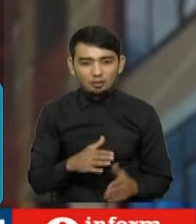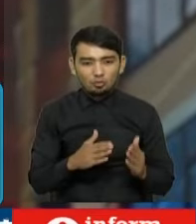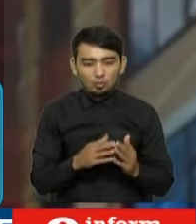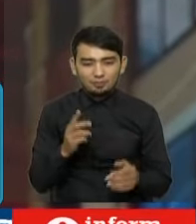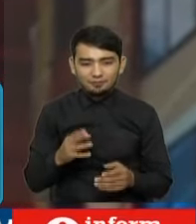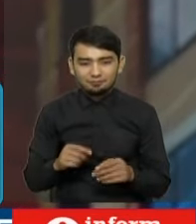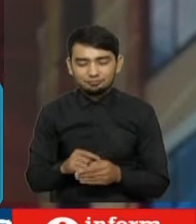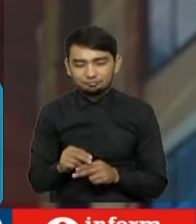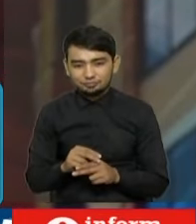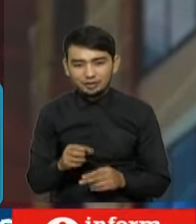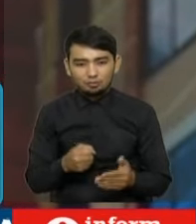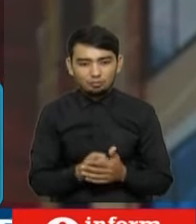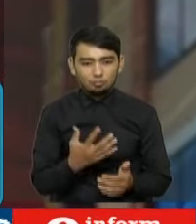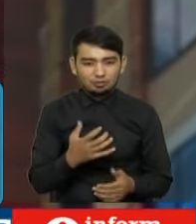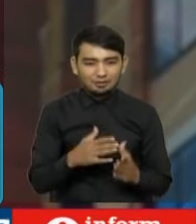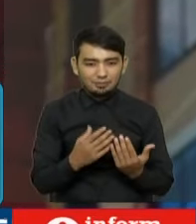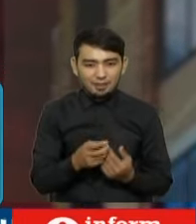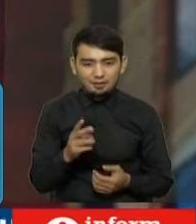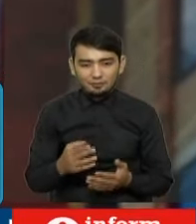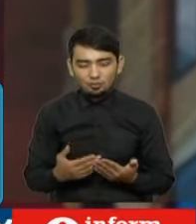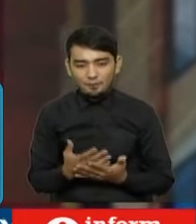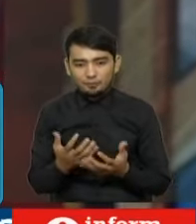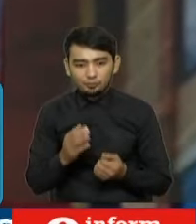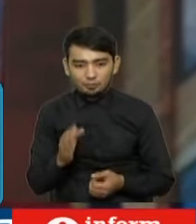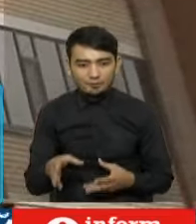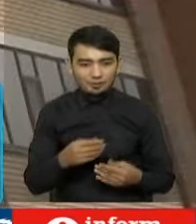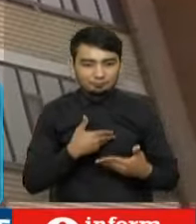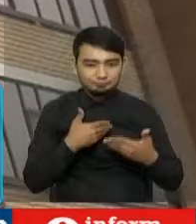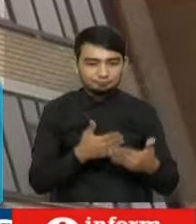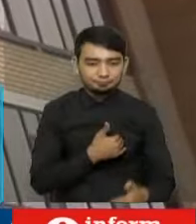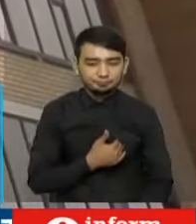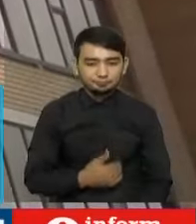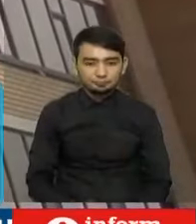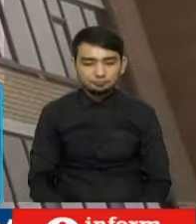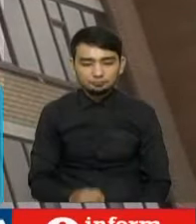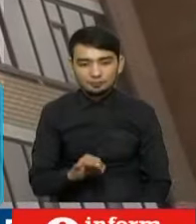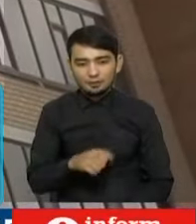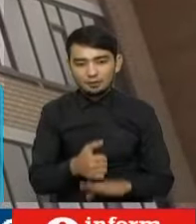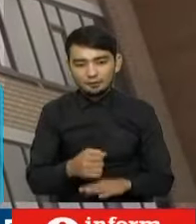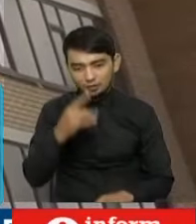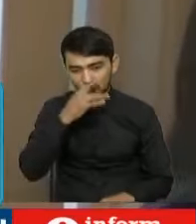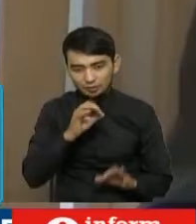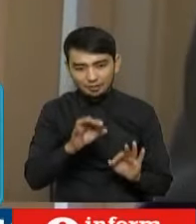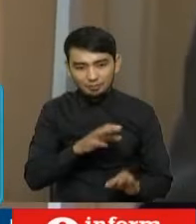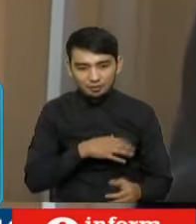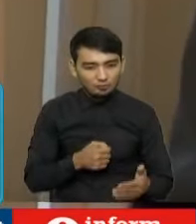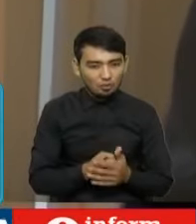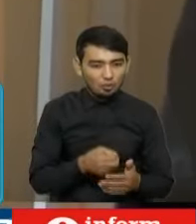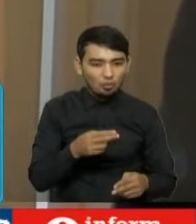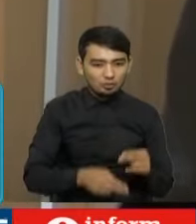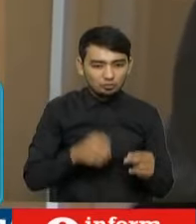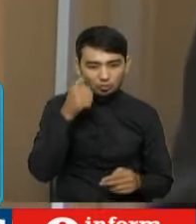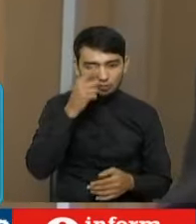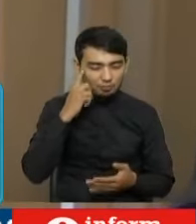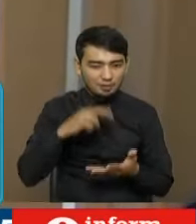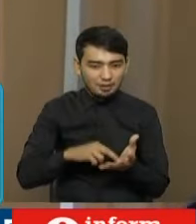ключи от новых квартир. Хочу поздравить всех новоселов с радостным событием. Также глава региона отметил, что до конца года планируется